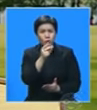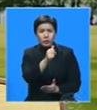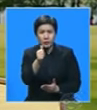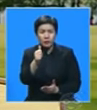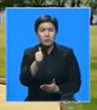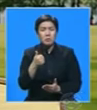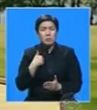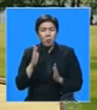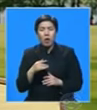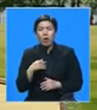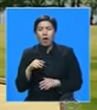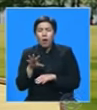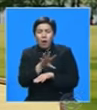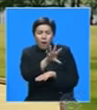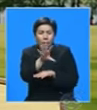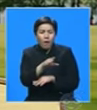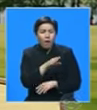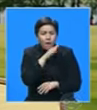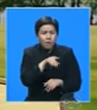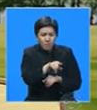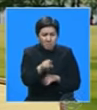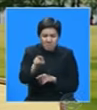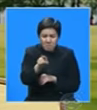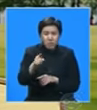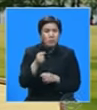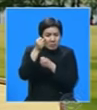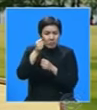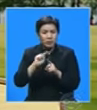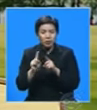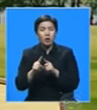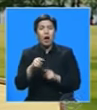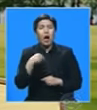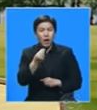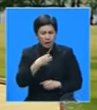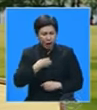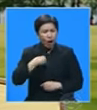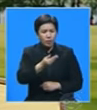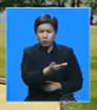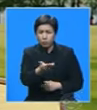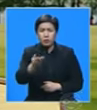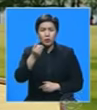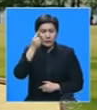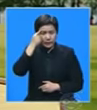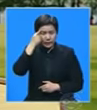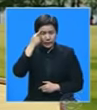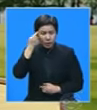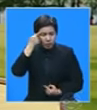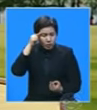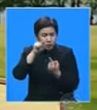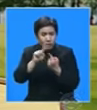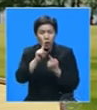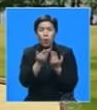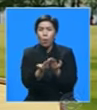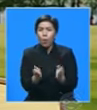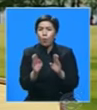มีการปลุกระดมทำนองเนี้ยนะเพราะนั้นผมอยากให้ทุกคนเนี่ยคิดมีสติให้กับครอบครัวที่เป็นที่รักของทุกท่านทุกคนน